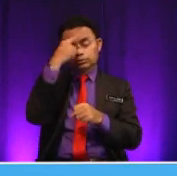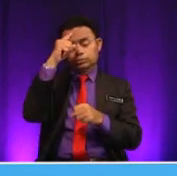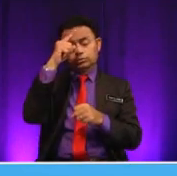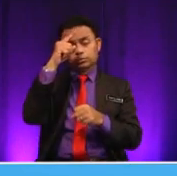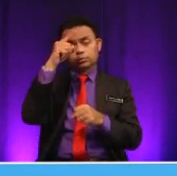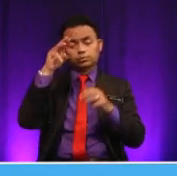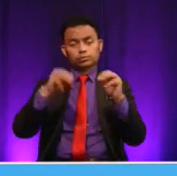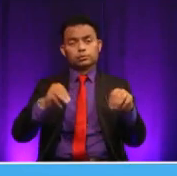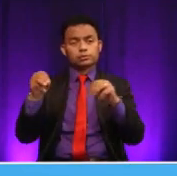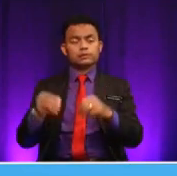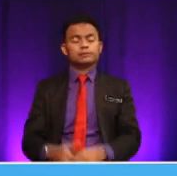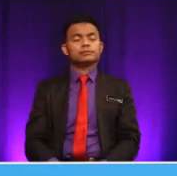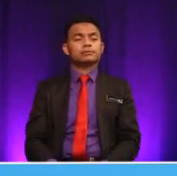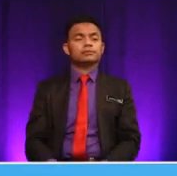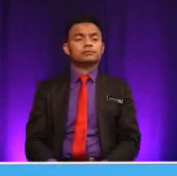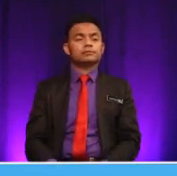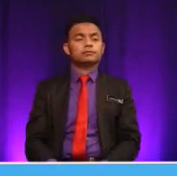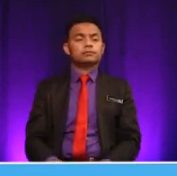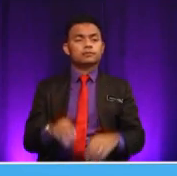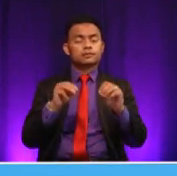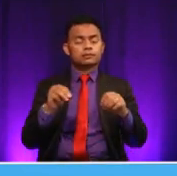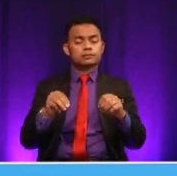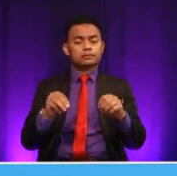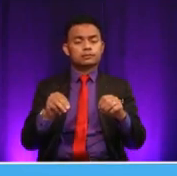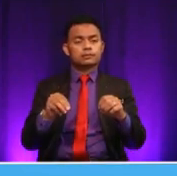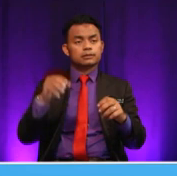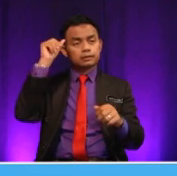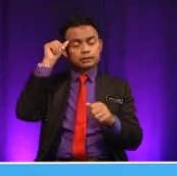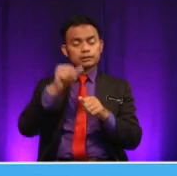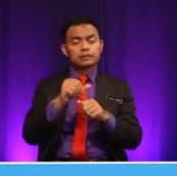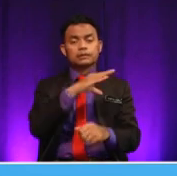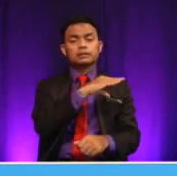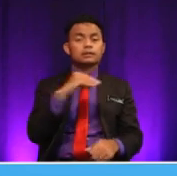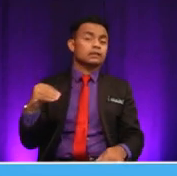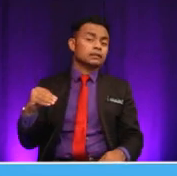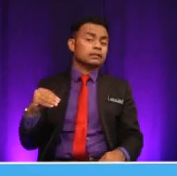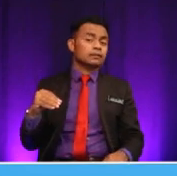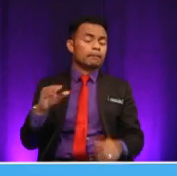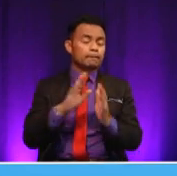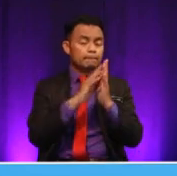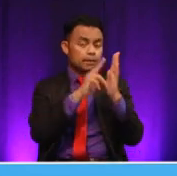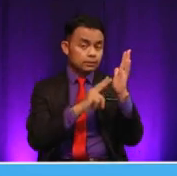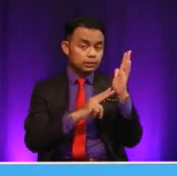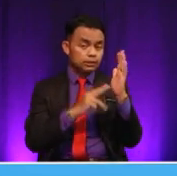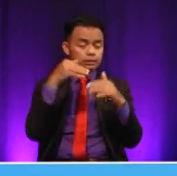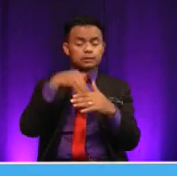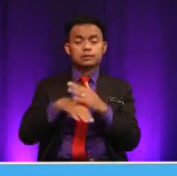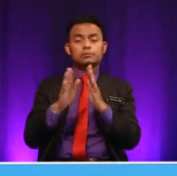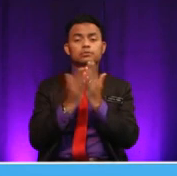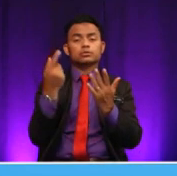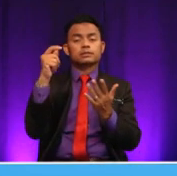Oke baca dalam buku teks sedangkanlah boleh ingat juga presiden bagi setiap ujian